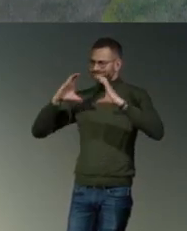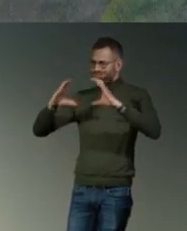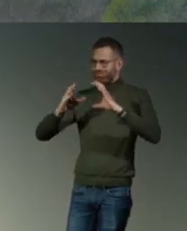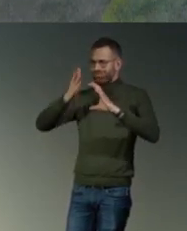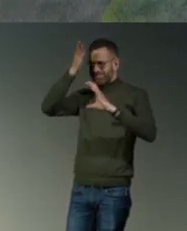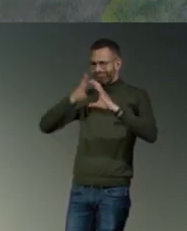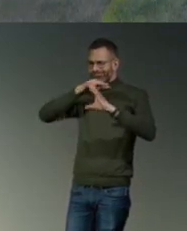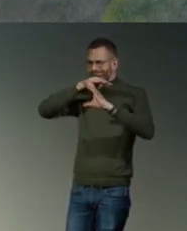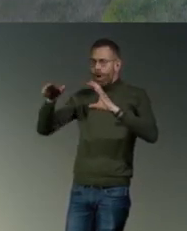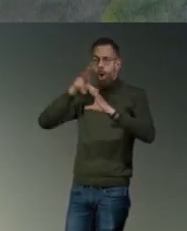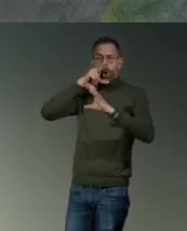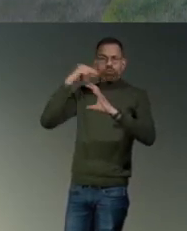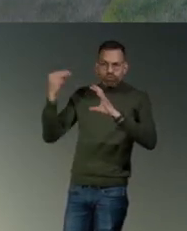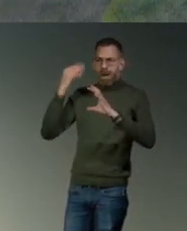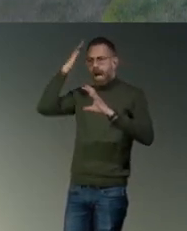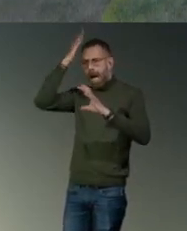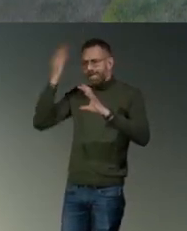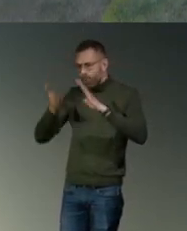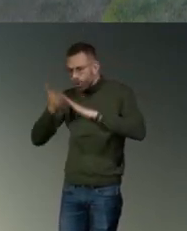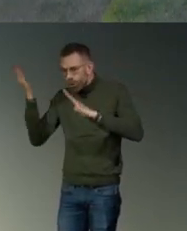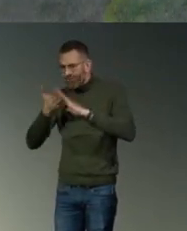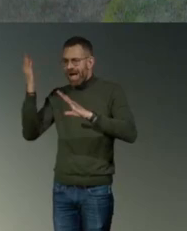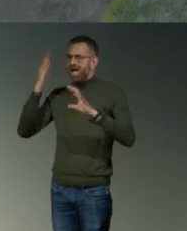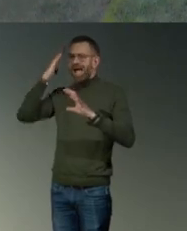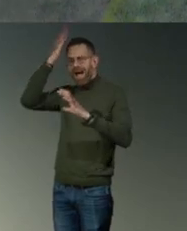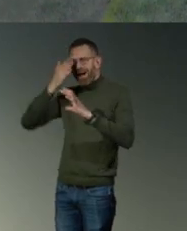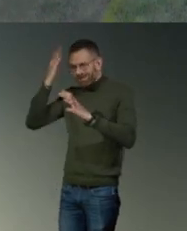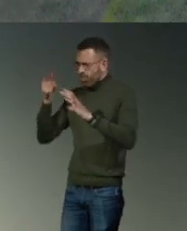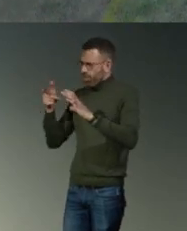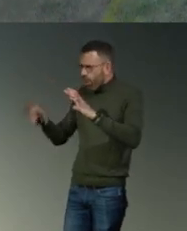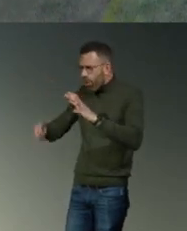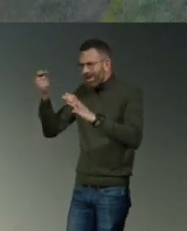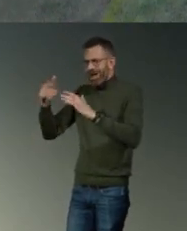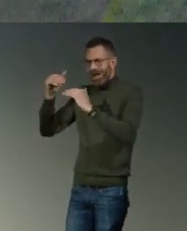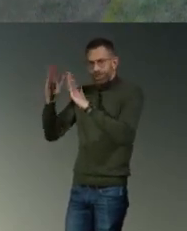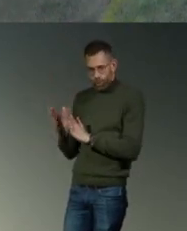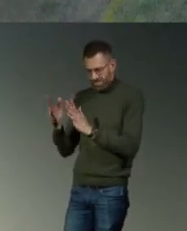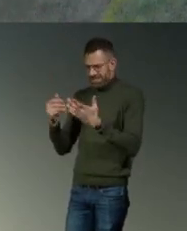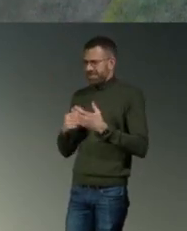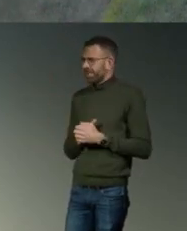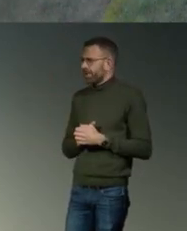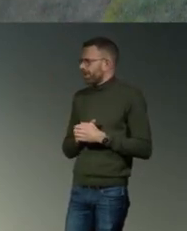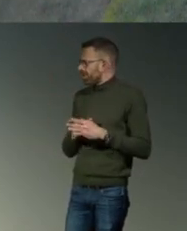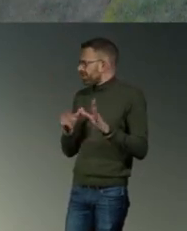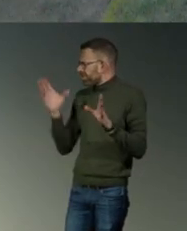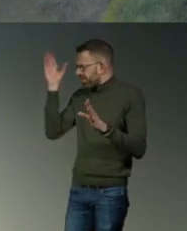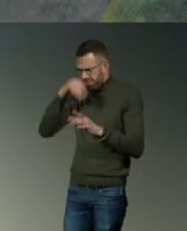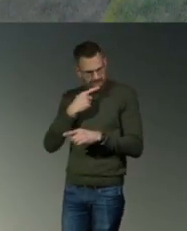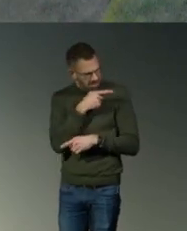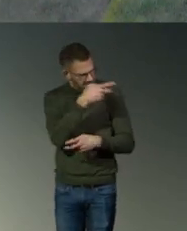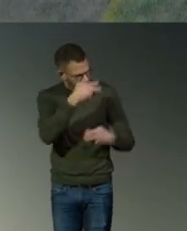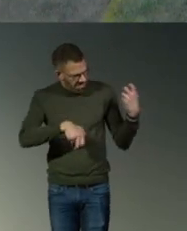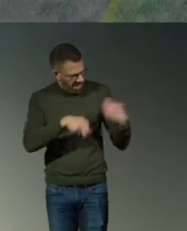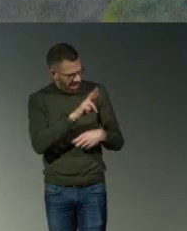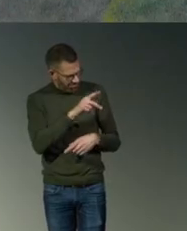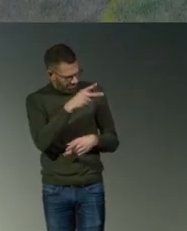et la part des animaux d'élevage ou dits domestiques. Et je ne sais plus, est-ce que vous en souvenez, Pierre, vous avez dû